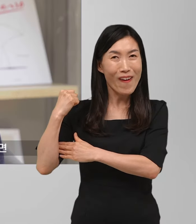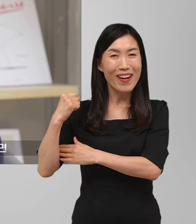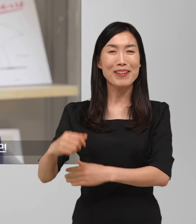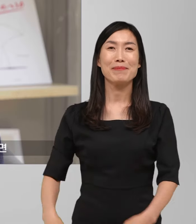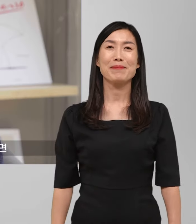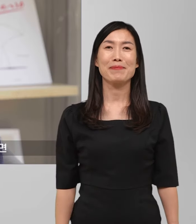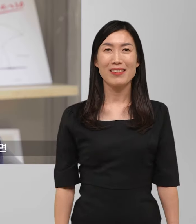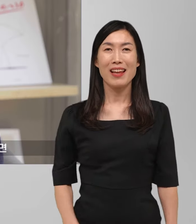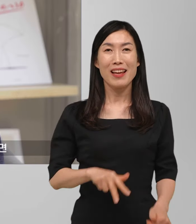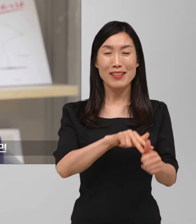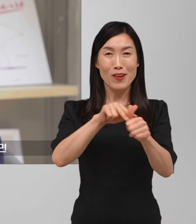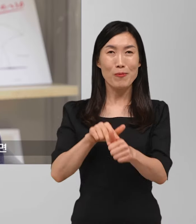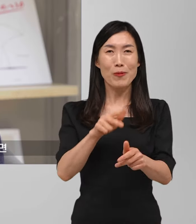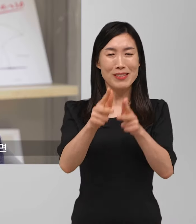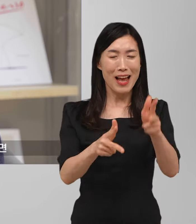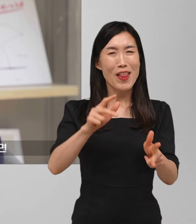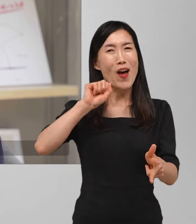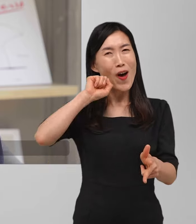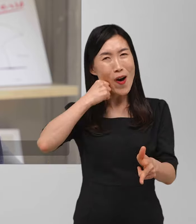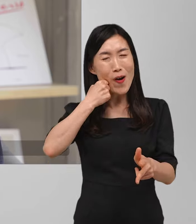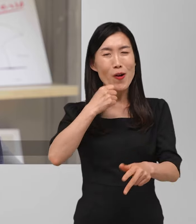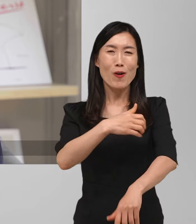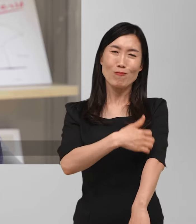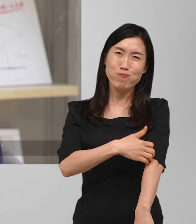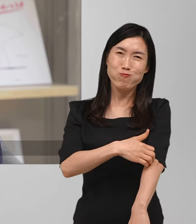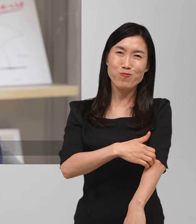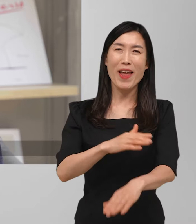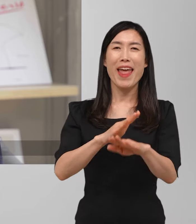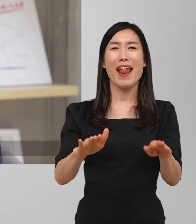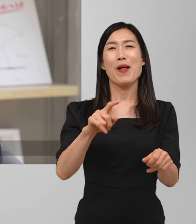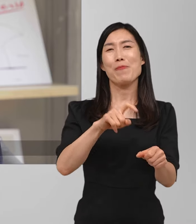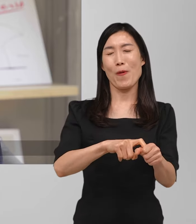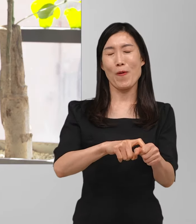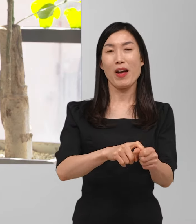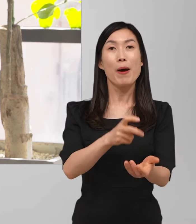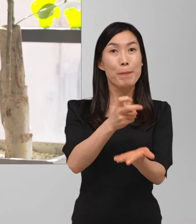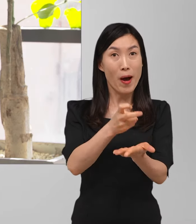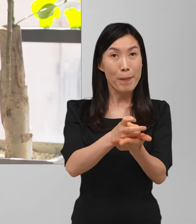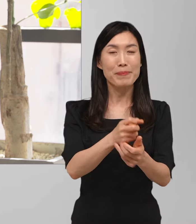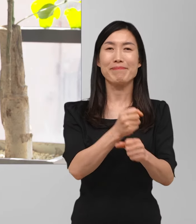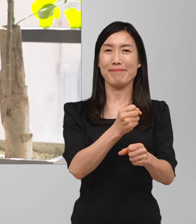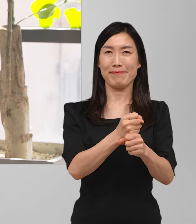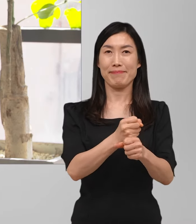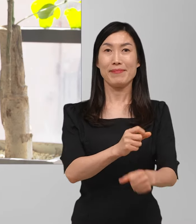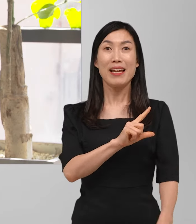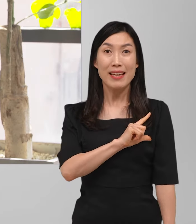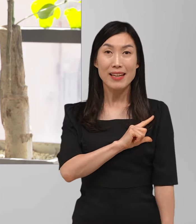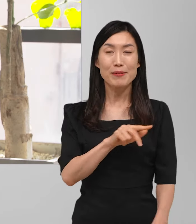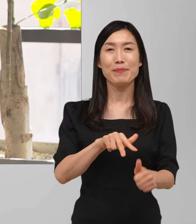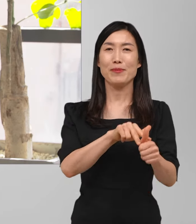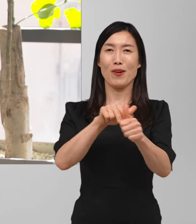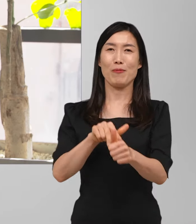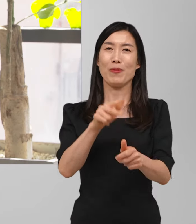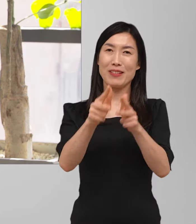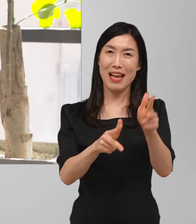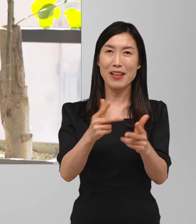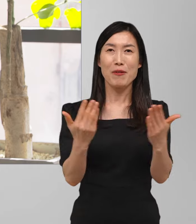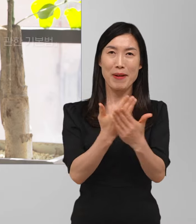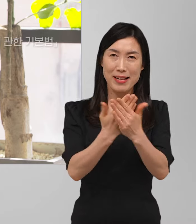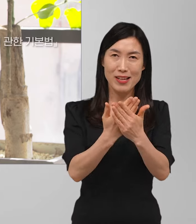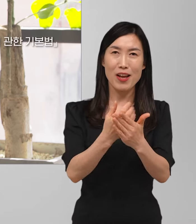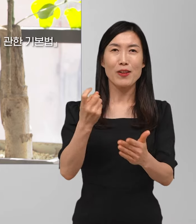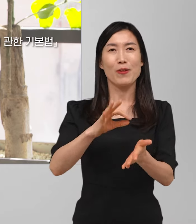실제로 현업에서 데이터 관련 업무를 하다 보면 어려움을 겪을 때가 종종 있습니다. 이러한 데이터 산업 현장의 고충들을 해결하기